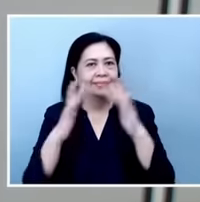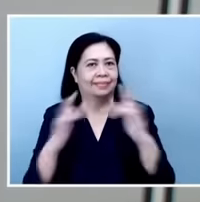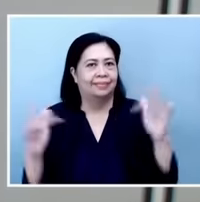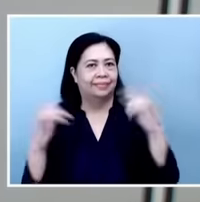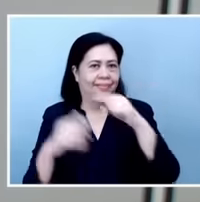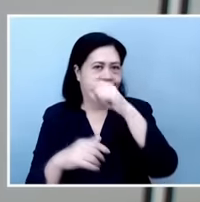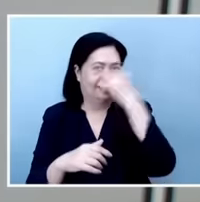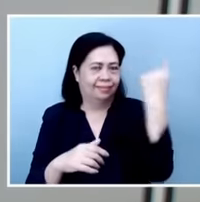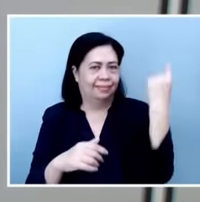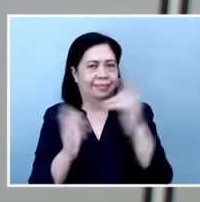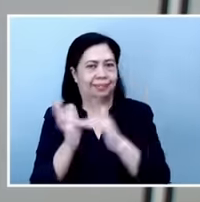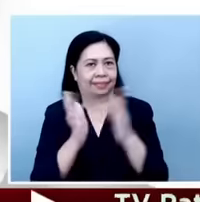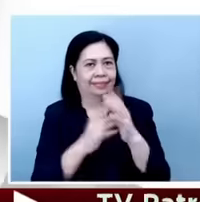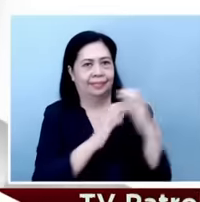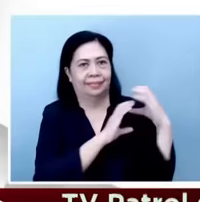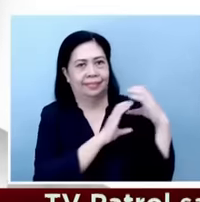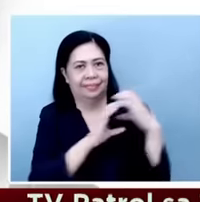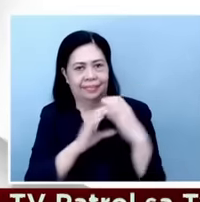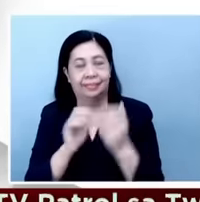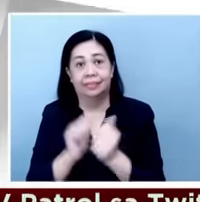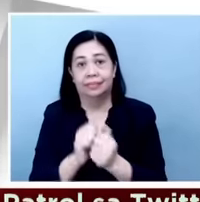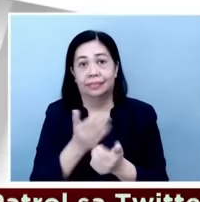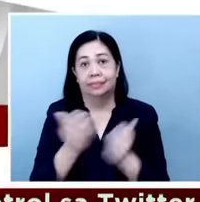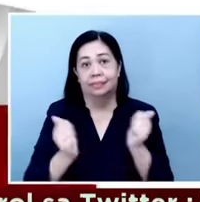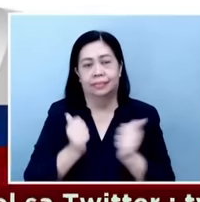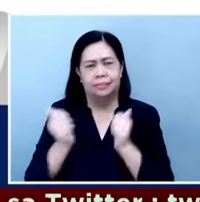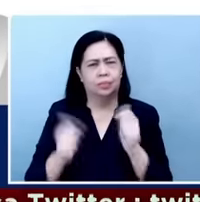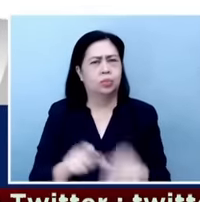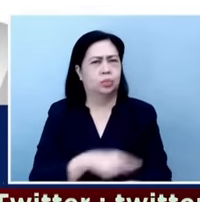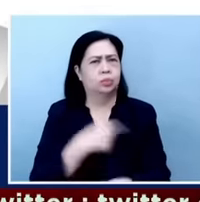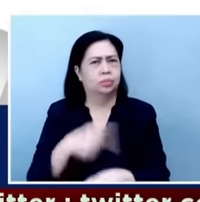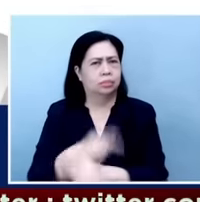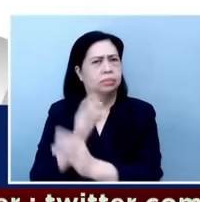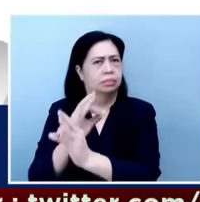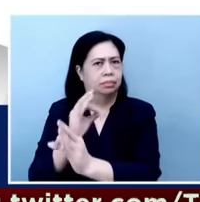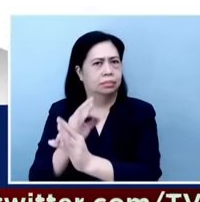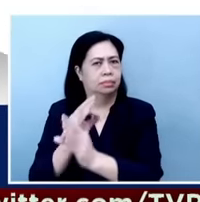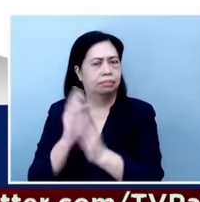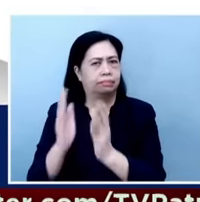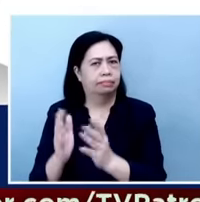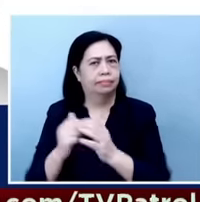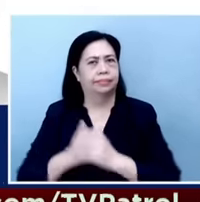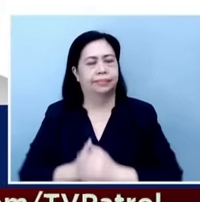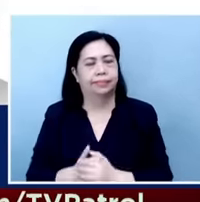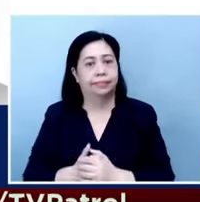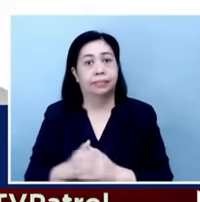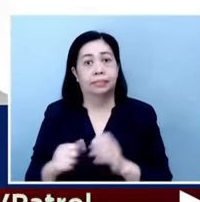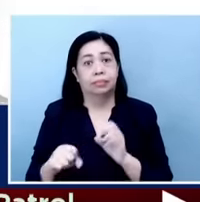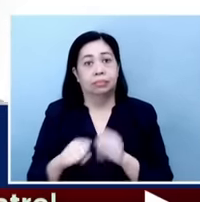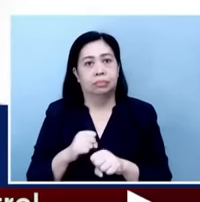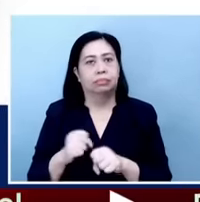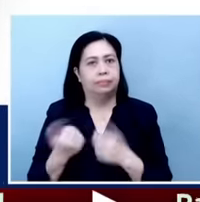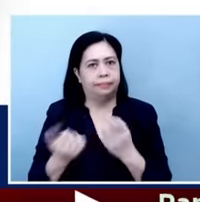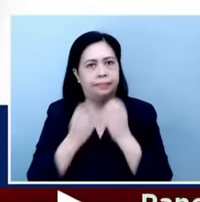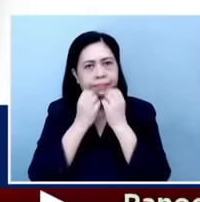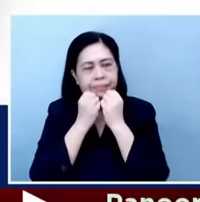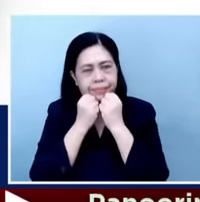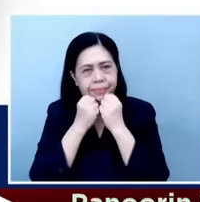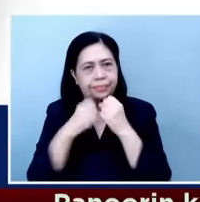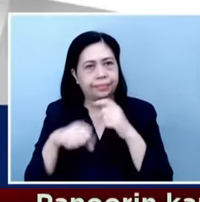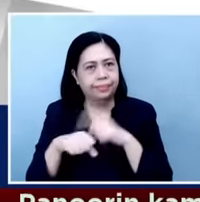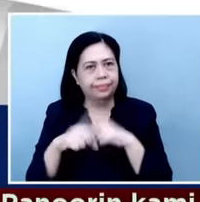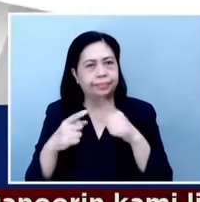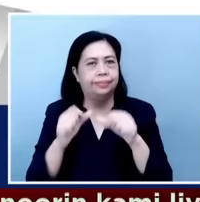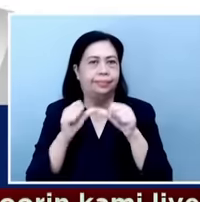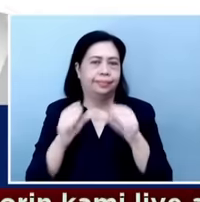ngayong araw. Isa si Coco sa mga artistang matagal nang deboto ng Nazareno. Kaya hindi niya pinalampas ang pagkakataong